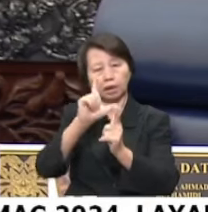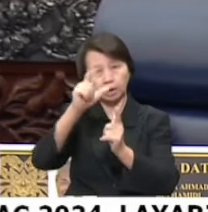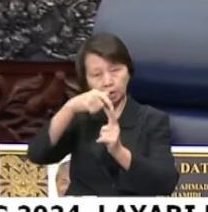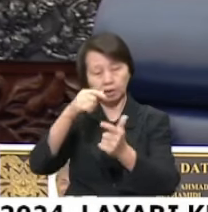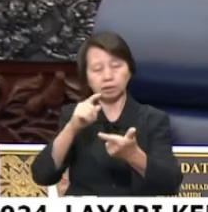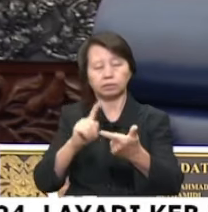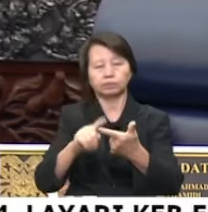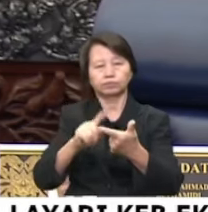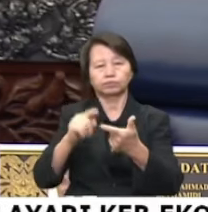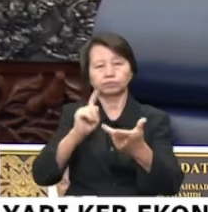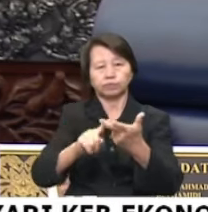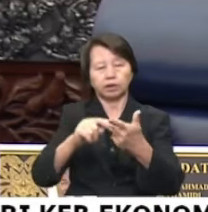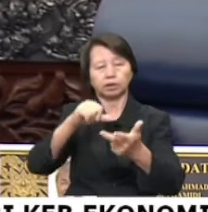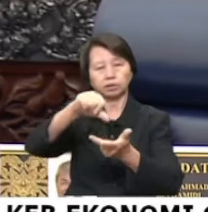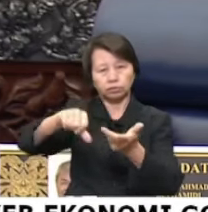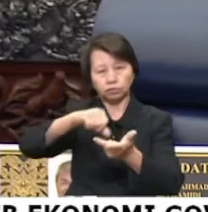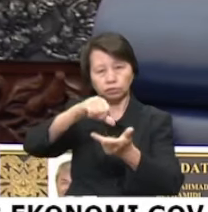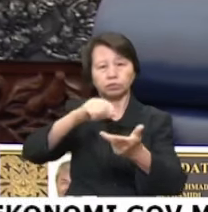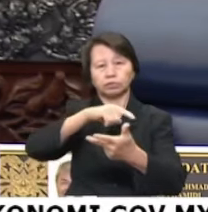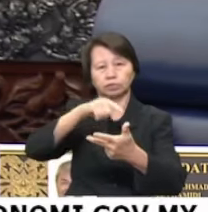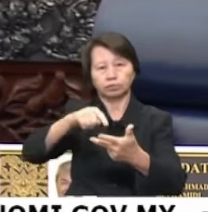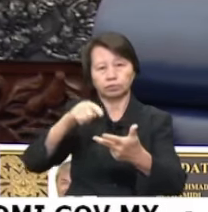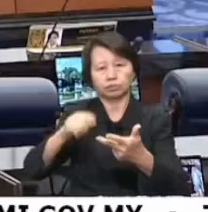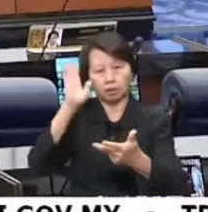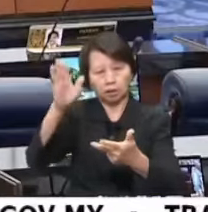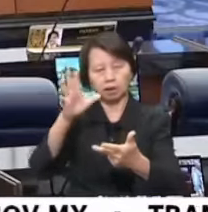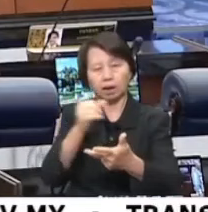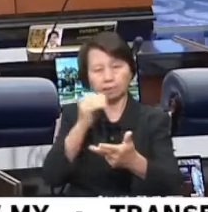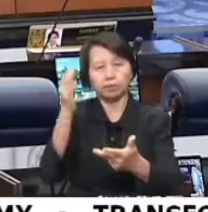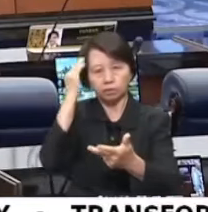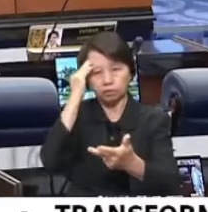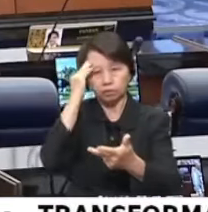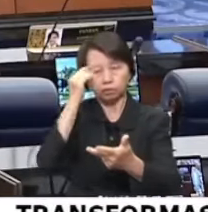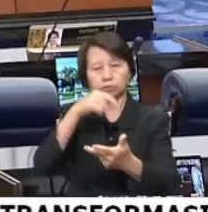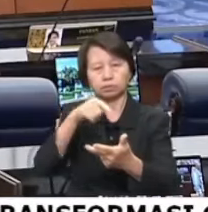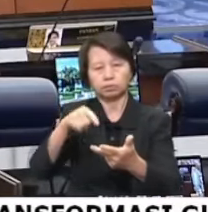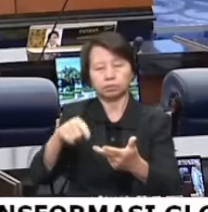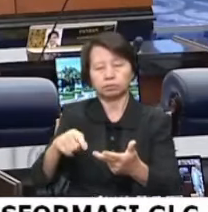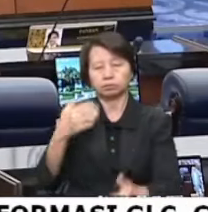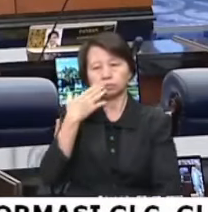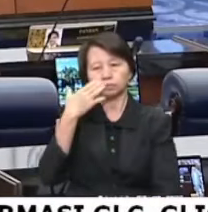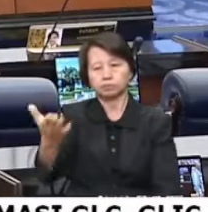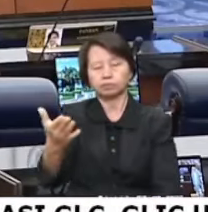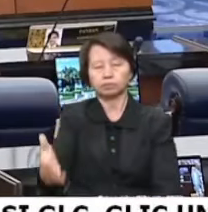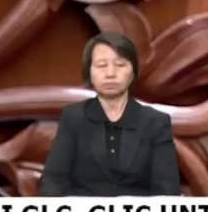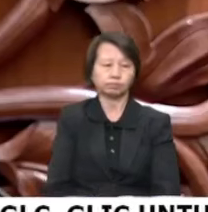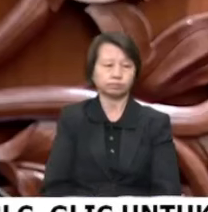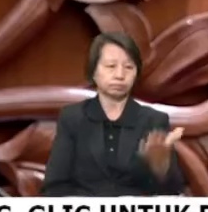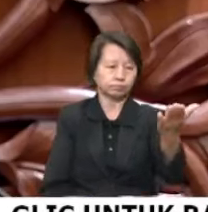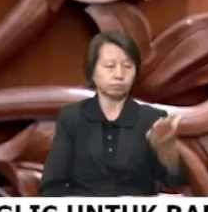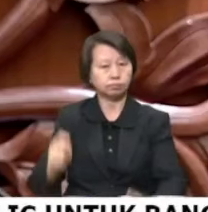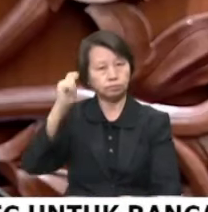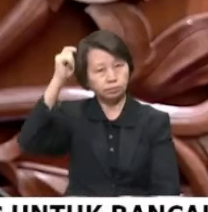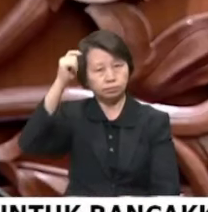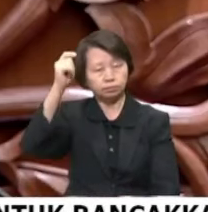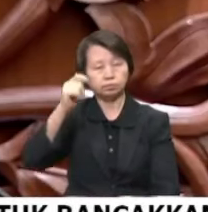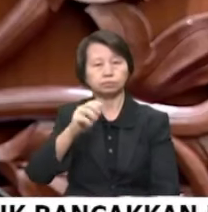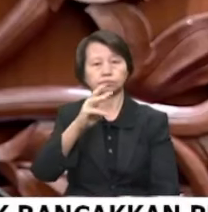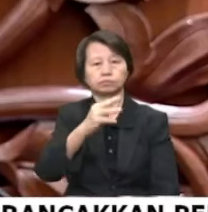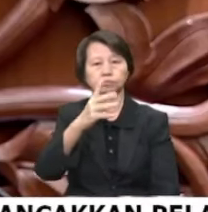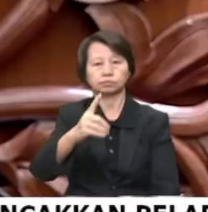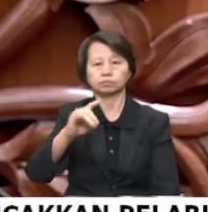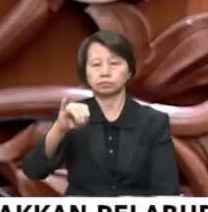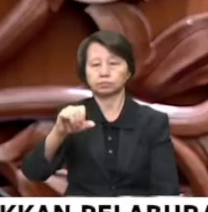juga dari segi social perspektif. Semua akan ambil kira. Terima kasih. Tuan Muhammad Ismi bin Mat Taib